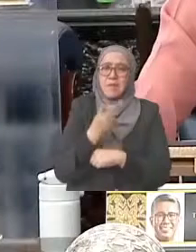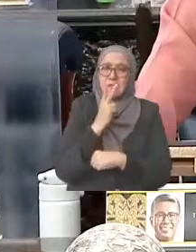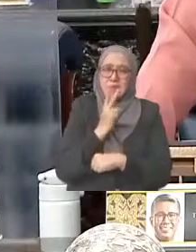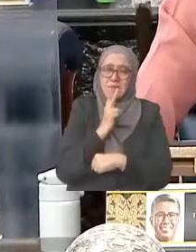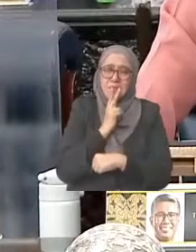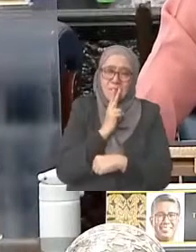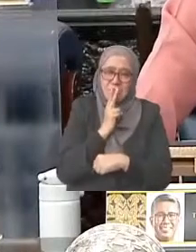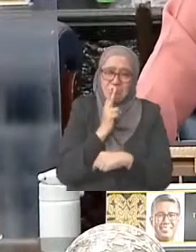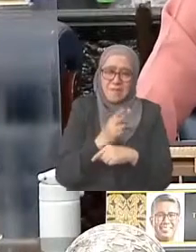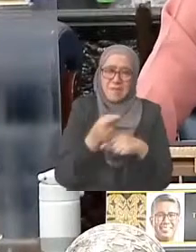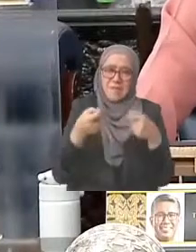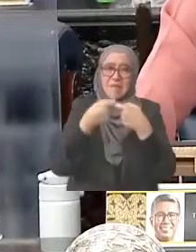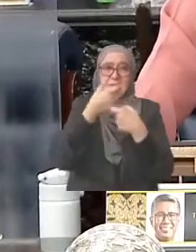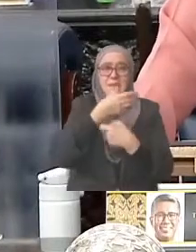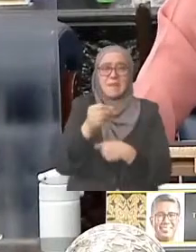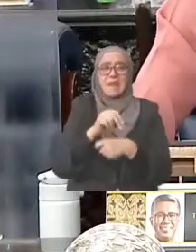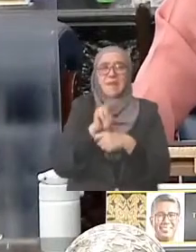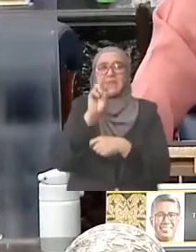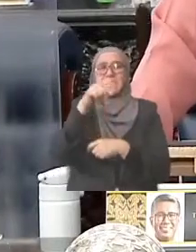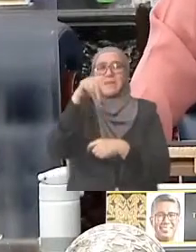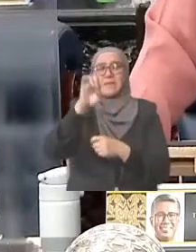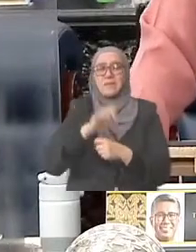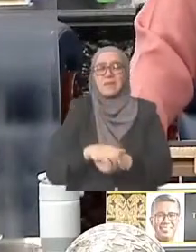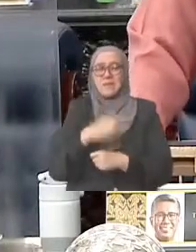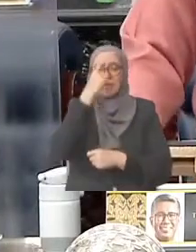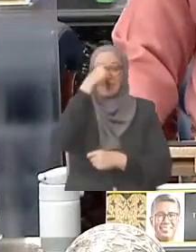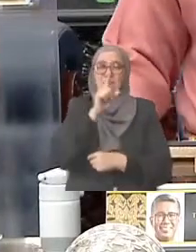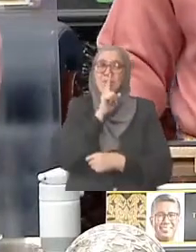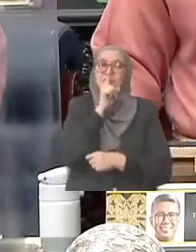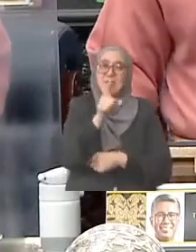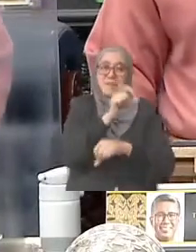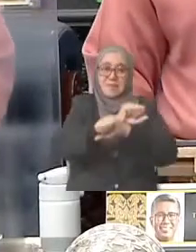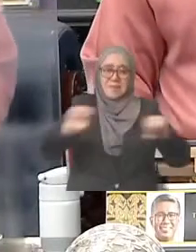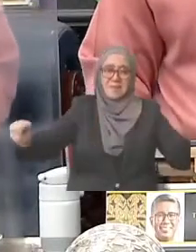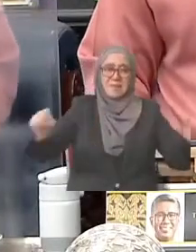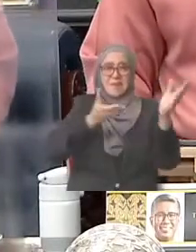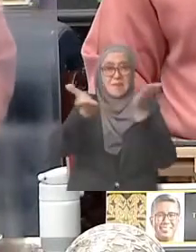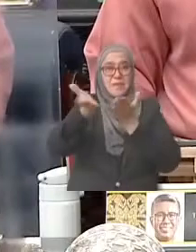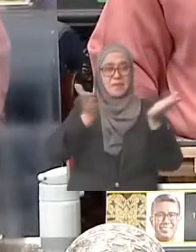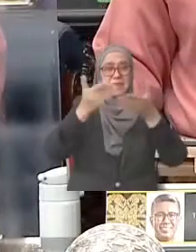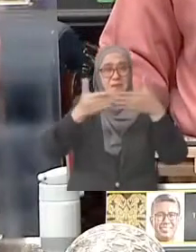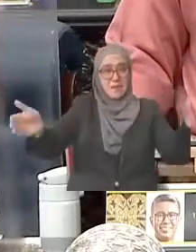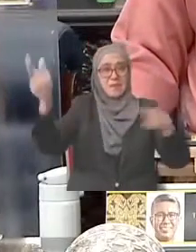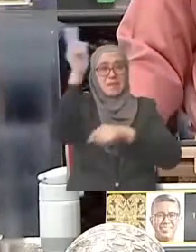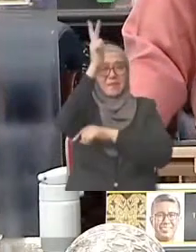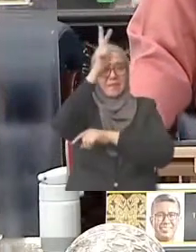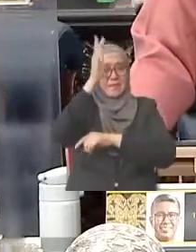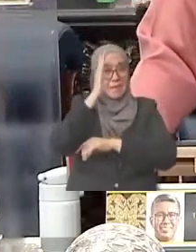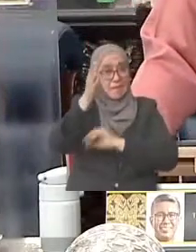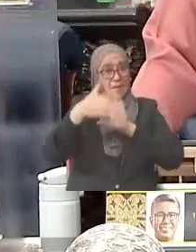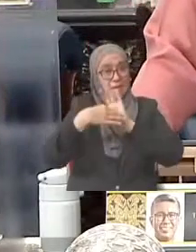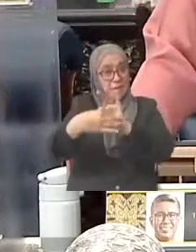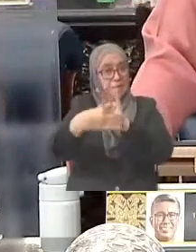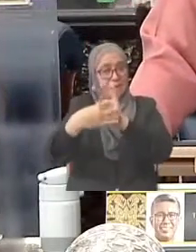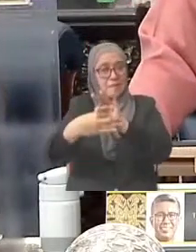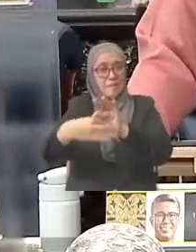bagi memastikan kesiapsiagaan primatan kesehatan awam kerajaan akan bekerjasama dengan persatuan bulan sabit merah